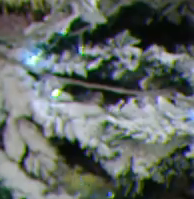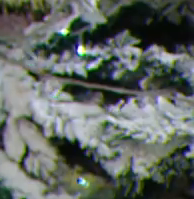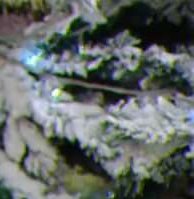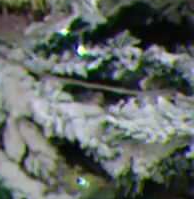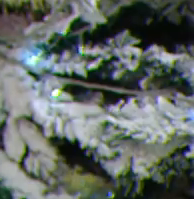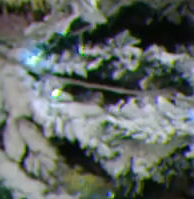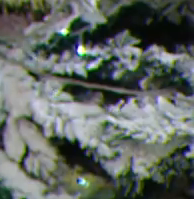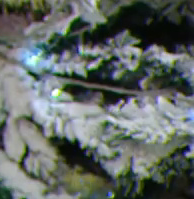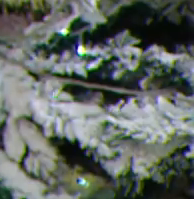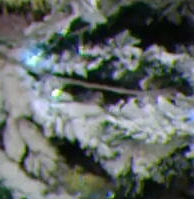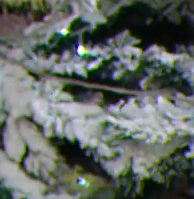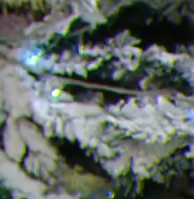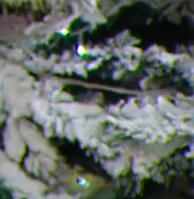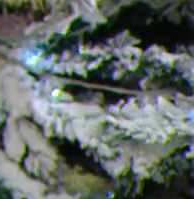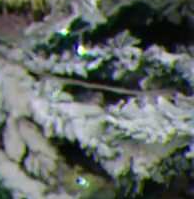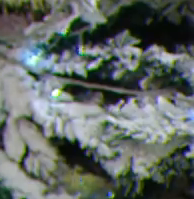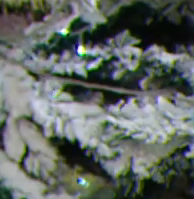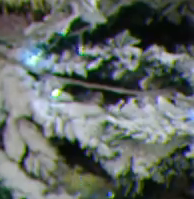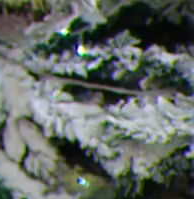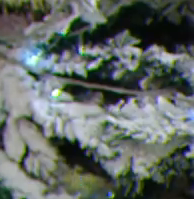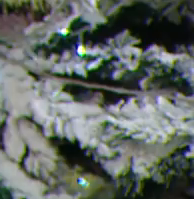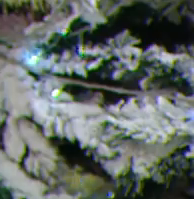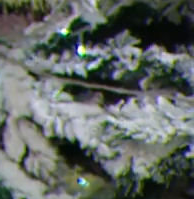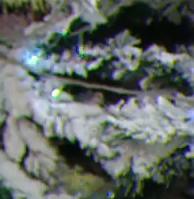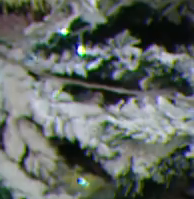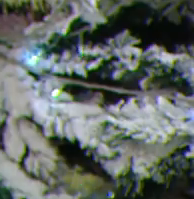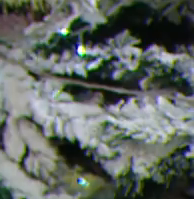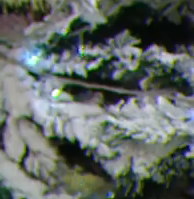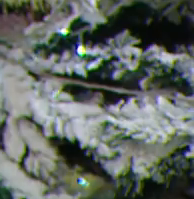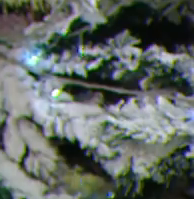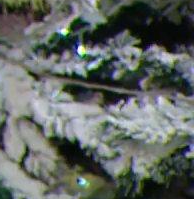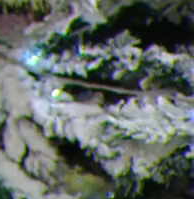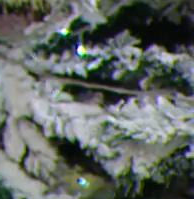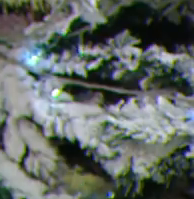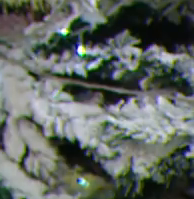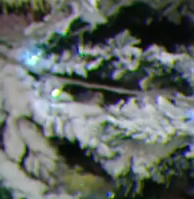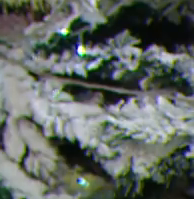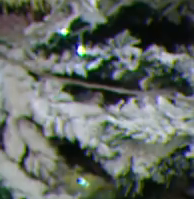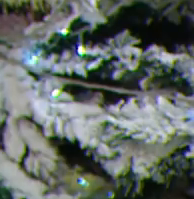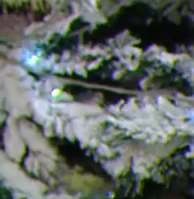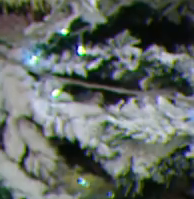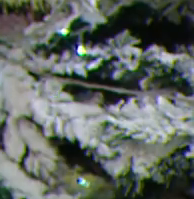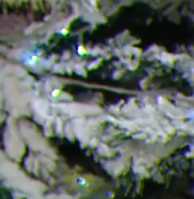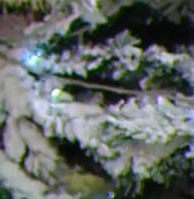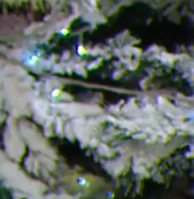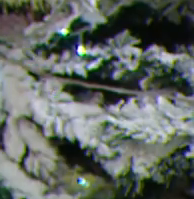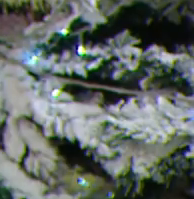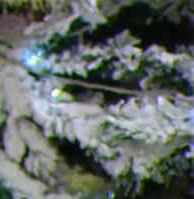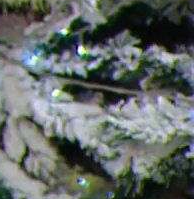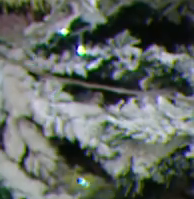უნივერსიტეტის პროფესორი, ფსიქიკური ჯანმრთელობის და ნარკომანიის პრევენციის კლინიკური ცენტრის